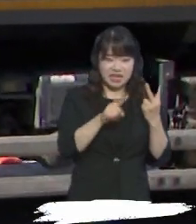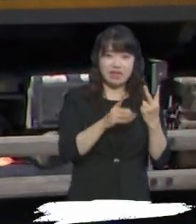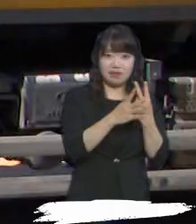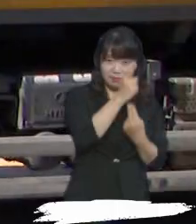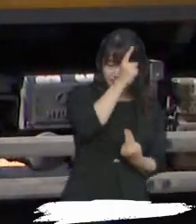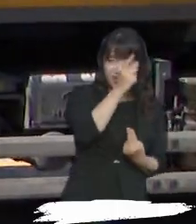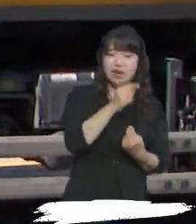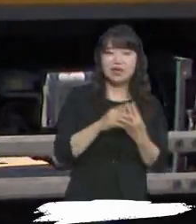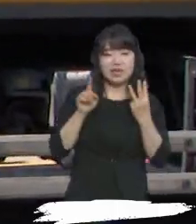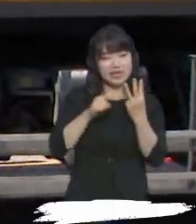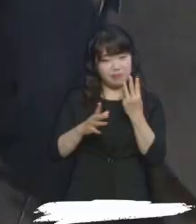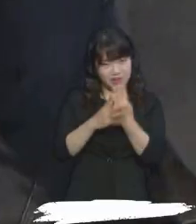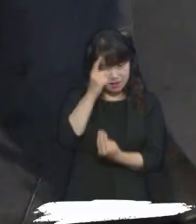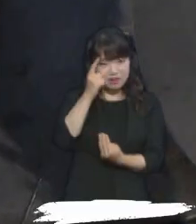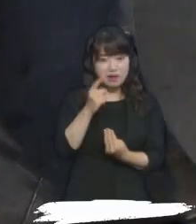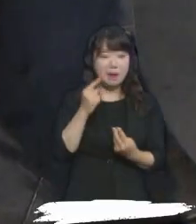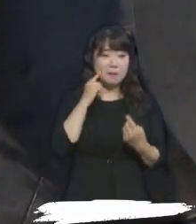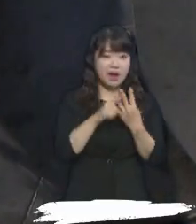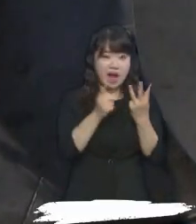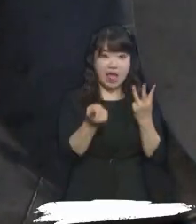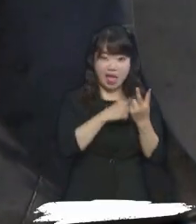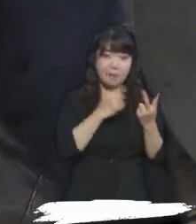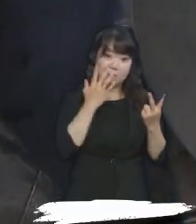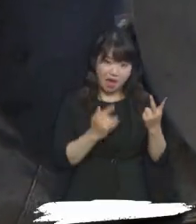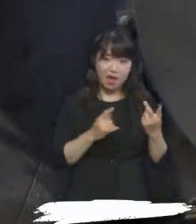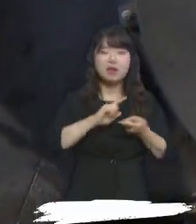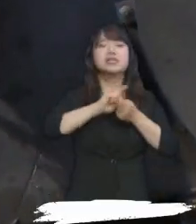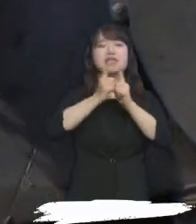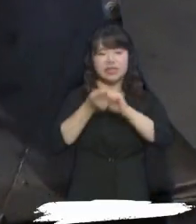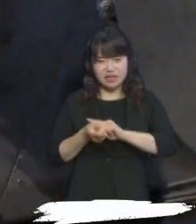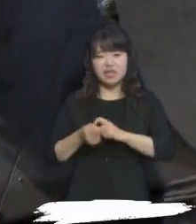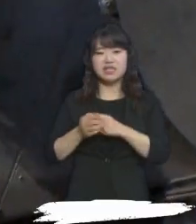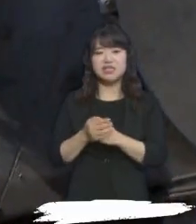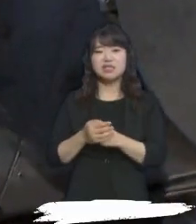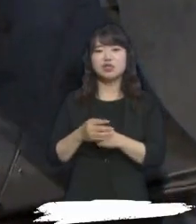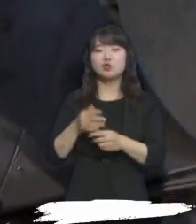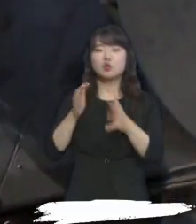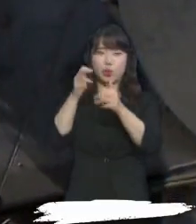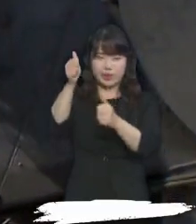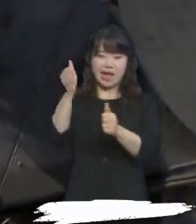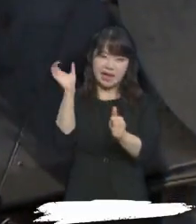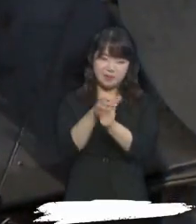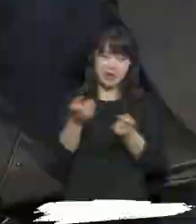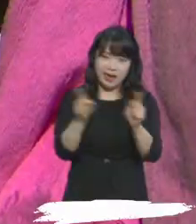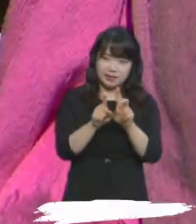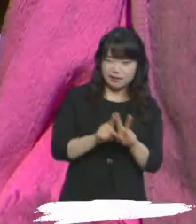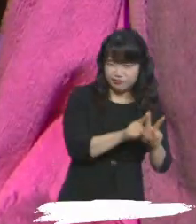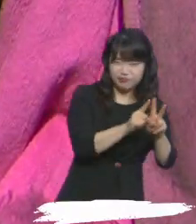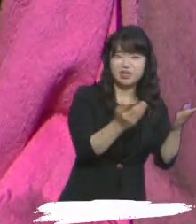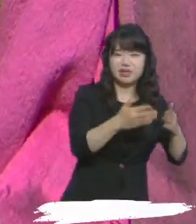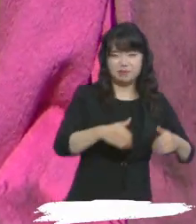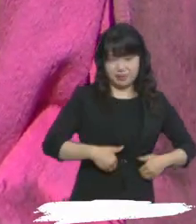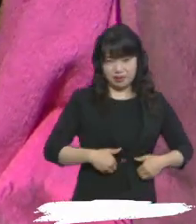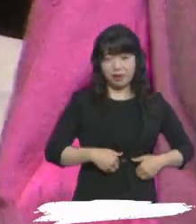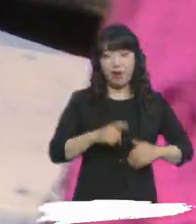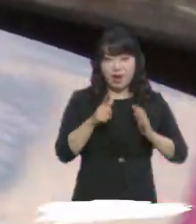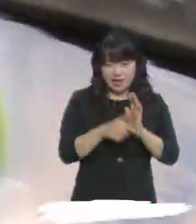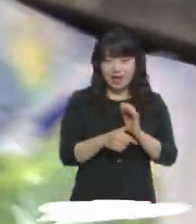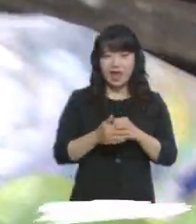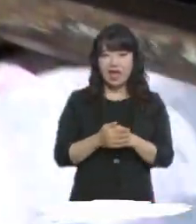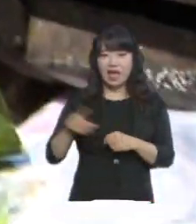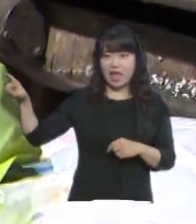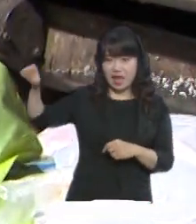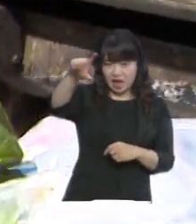1조 노동자 가운데 한 명이 빠질 경우 대체 인력으로 현장 소장이 투입됩니다. 이런 경우 소장은 간접